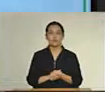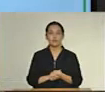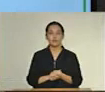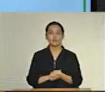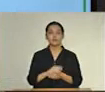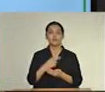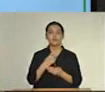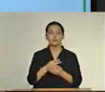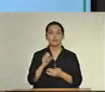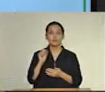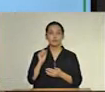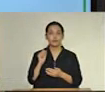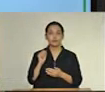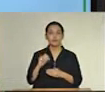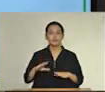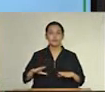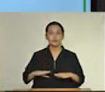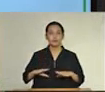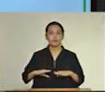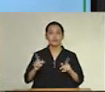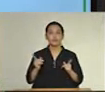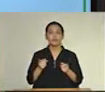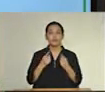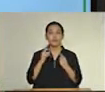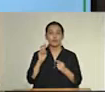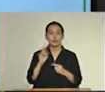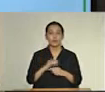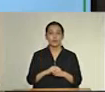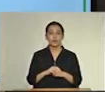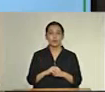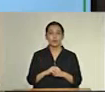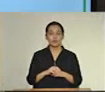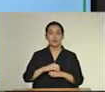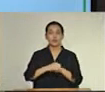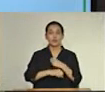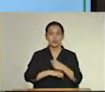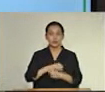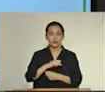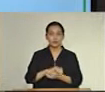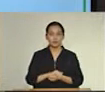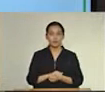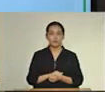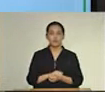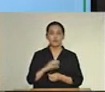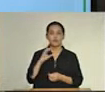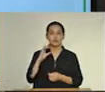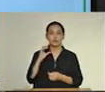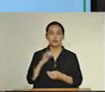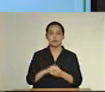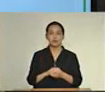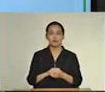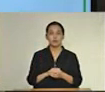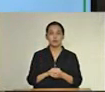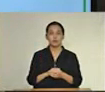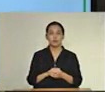Ko'rib turganingiz A javob otlarning kelib chiqishi, B javobda mana ayiqlar tasvirlangan, C javobda